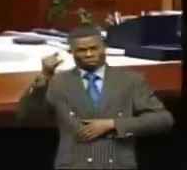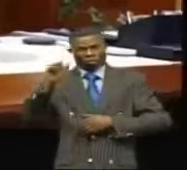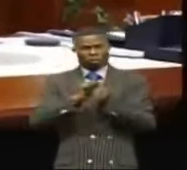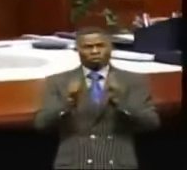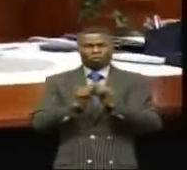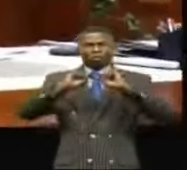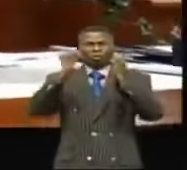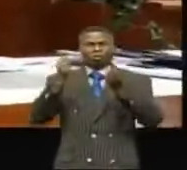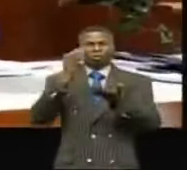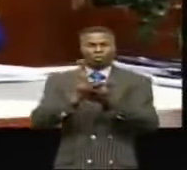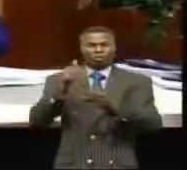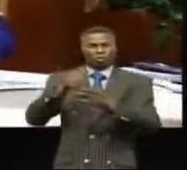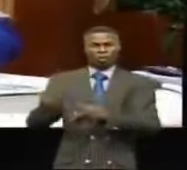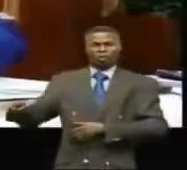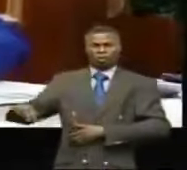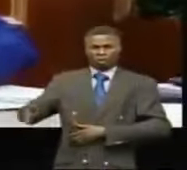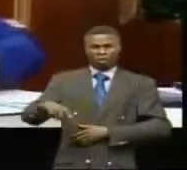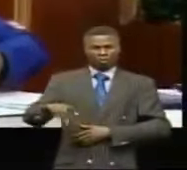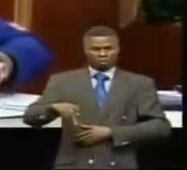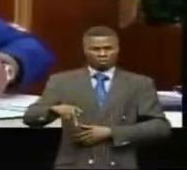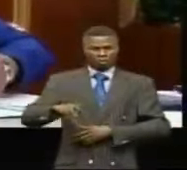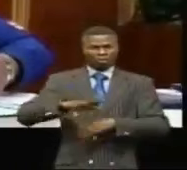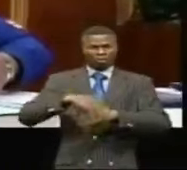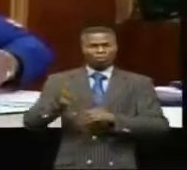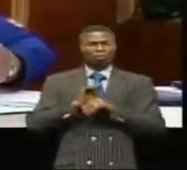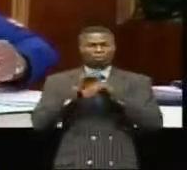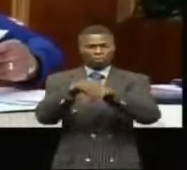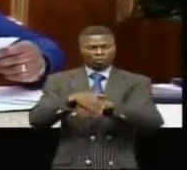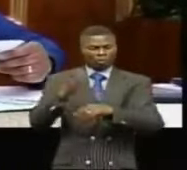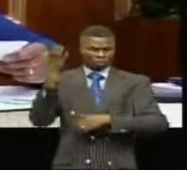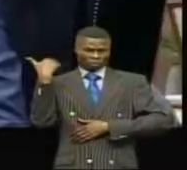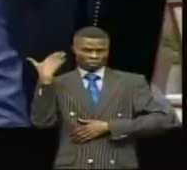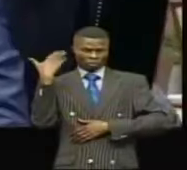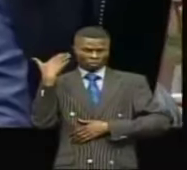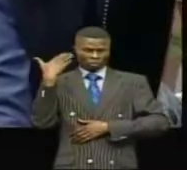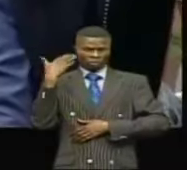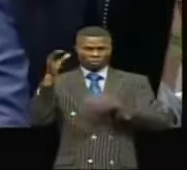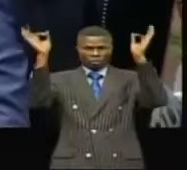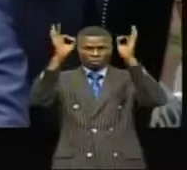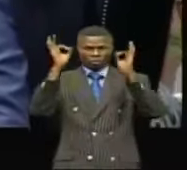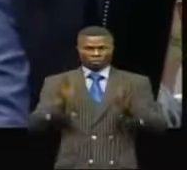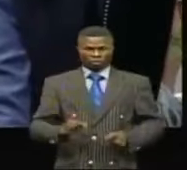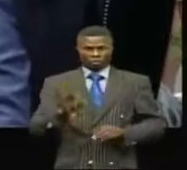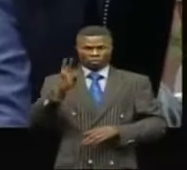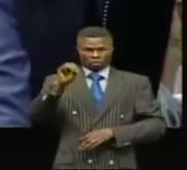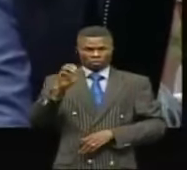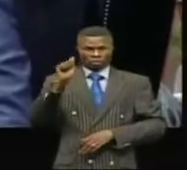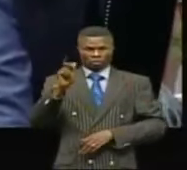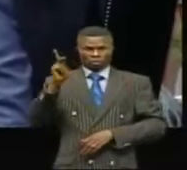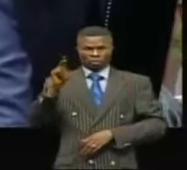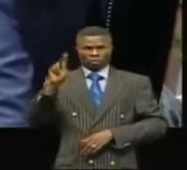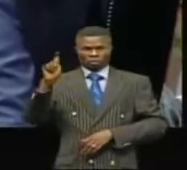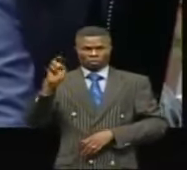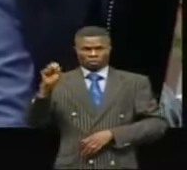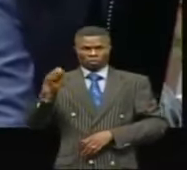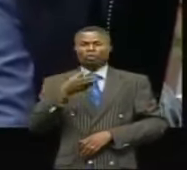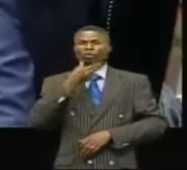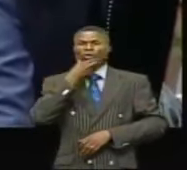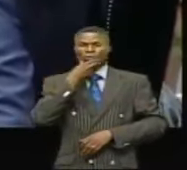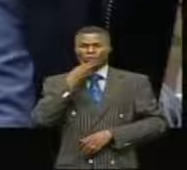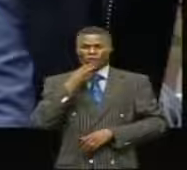dans le province. Après avoir participé récemment au forum Makutano à Mbujimayi et au forum Kimvoi